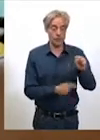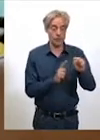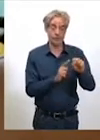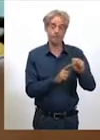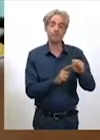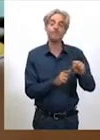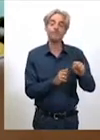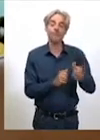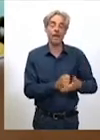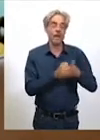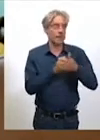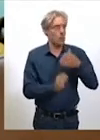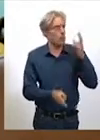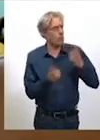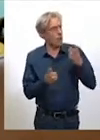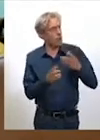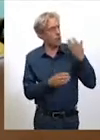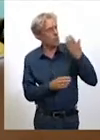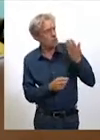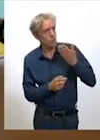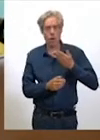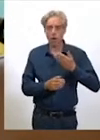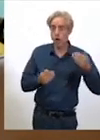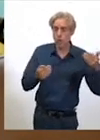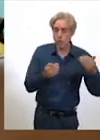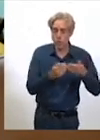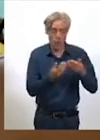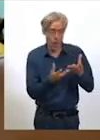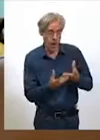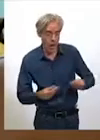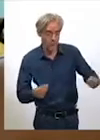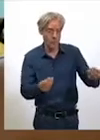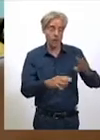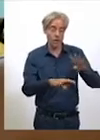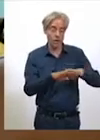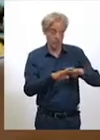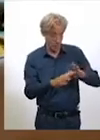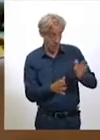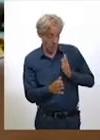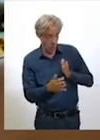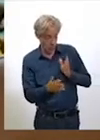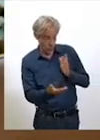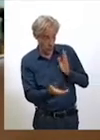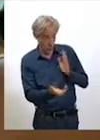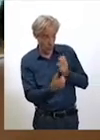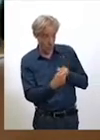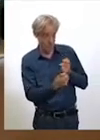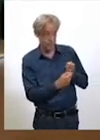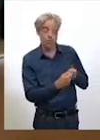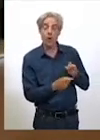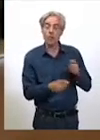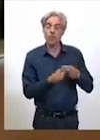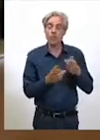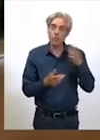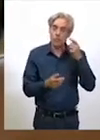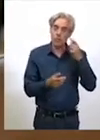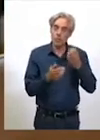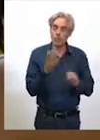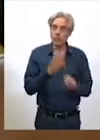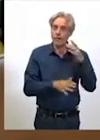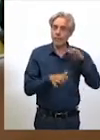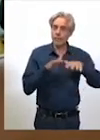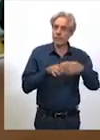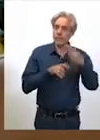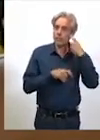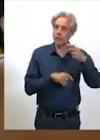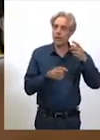contribuer à répondre aux besoins et aux demandes des habitantes et des habitants dans les quartiers, et c'est aussi une nouvelle approche de la démocratie locale qu'on souhaite porter